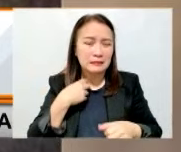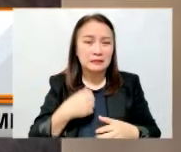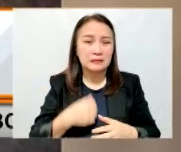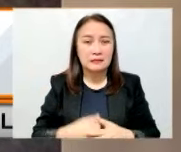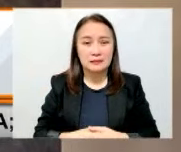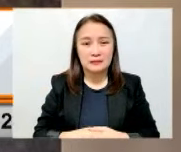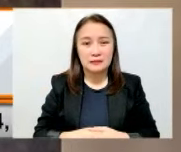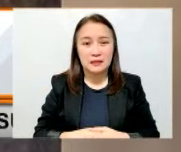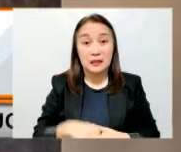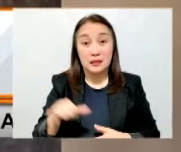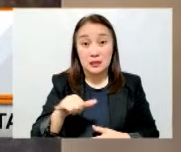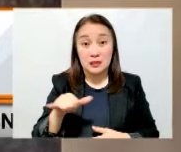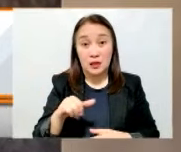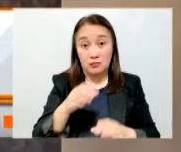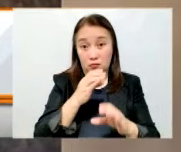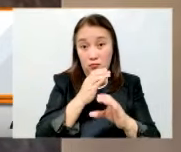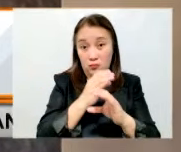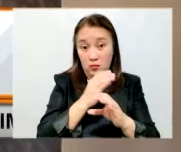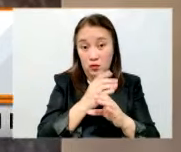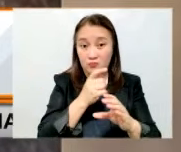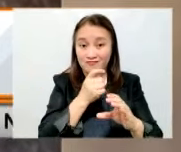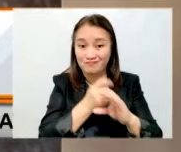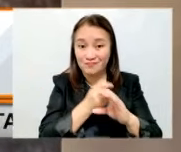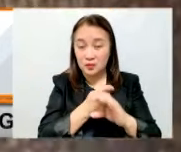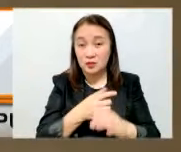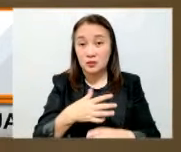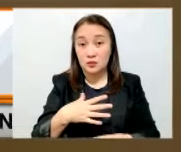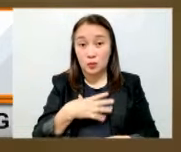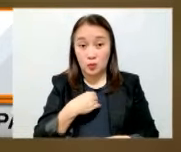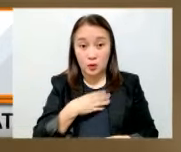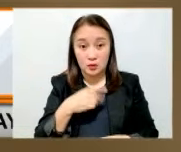Ang pickup truck na ito, inanod.